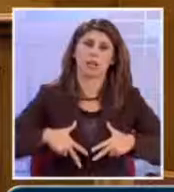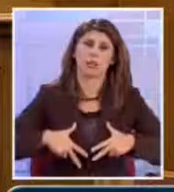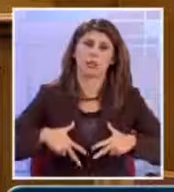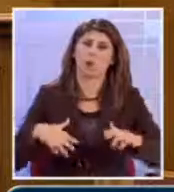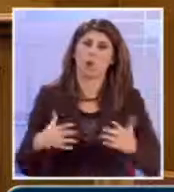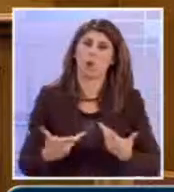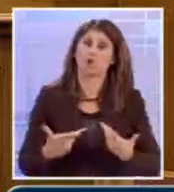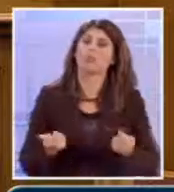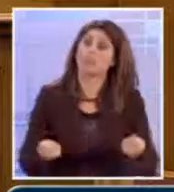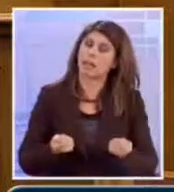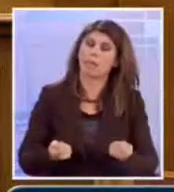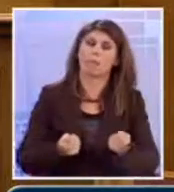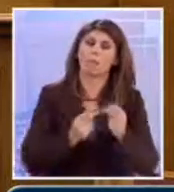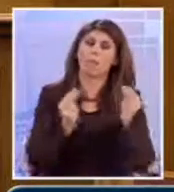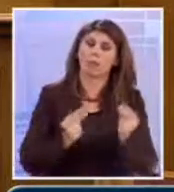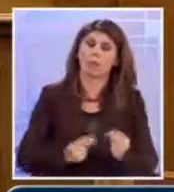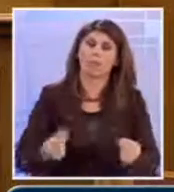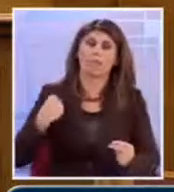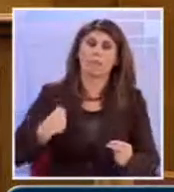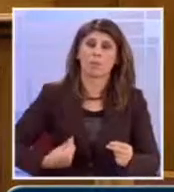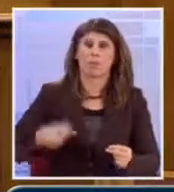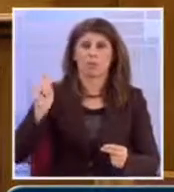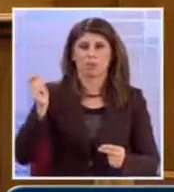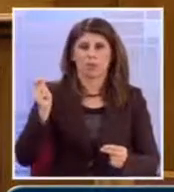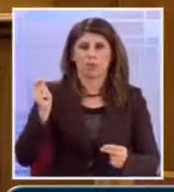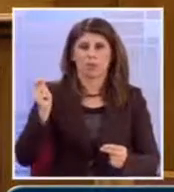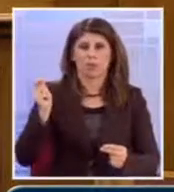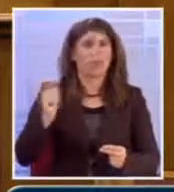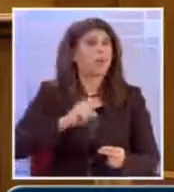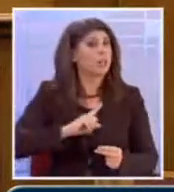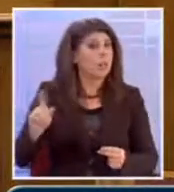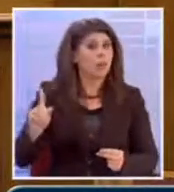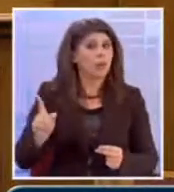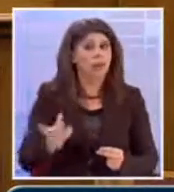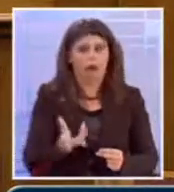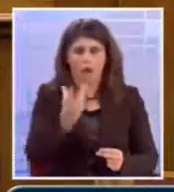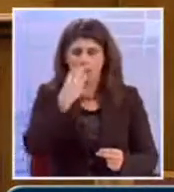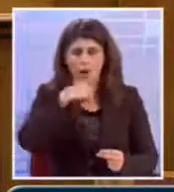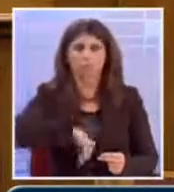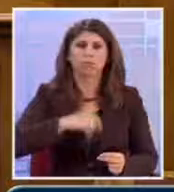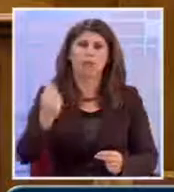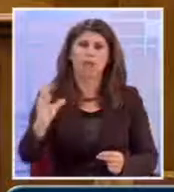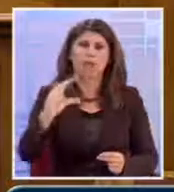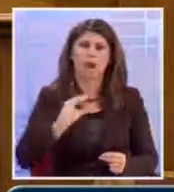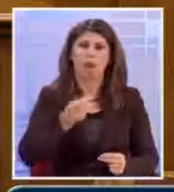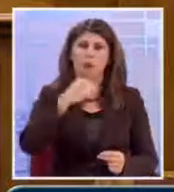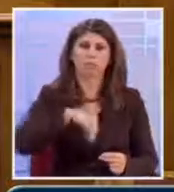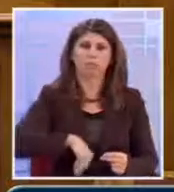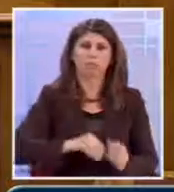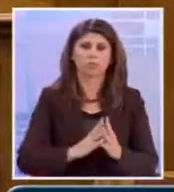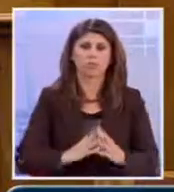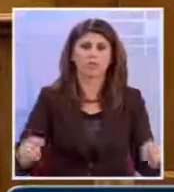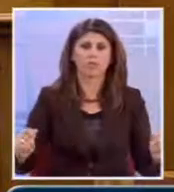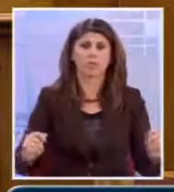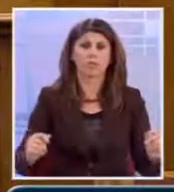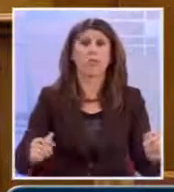να υλοποιεί αποτελεσματικά δημόσιες πολιτικές και όχι να καταπίνει πόρους, δεν θα βρισκόμασταν σήμερα